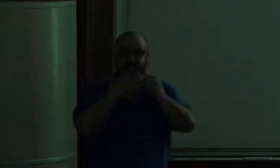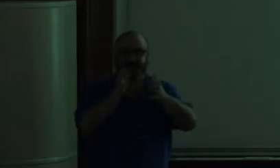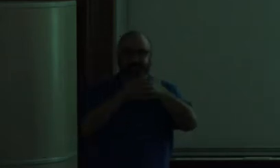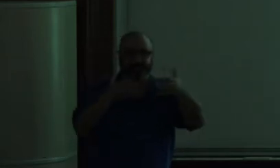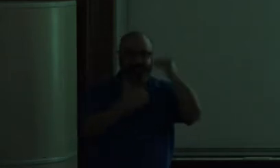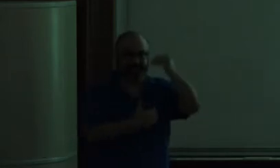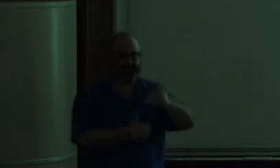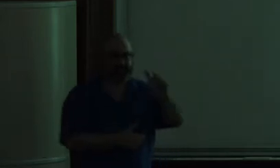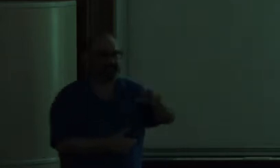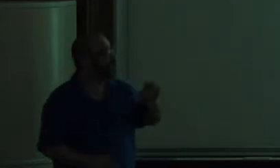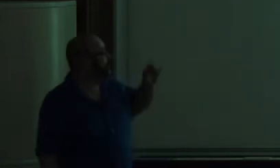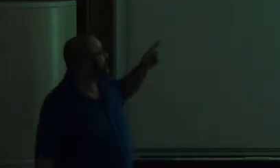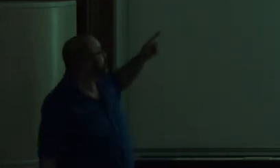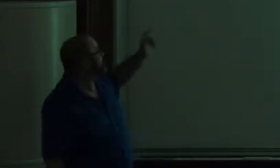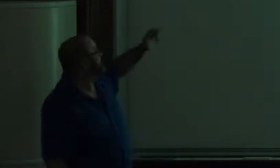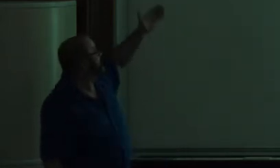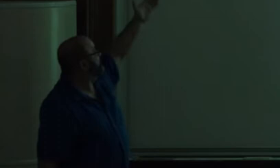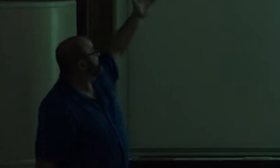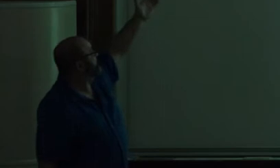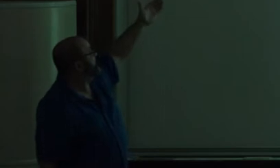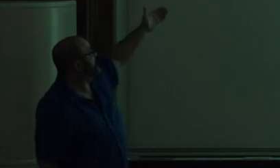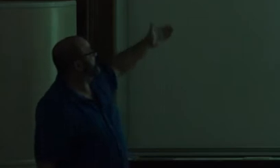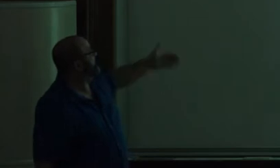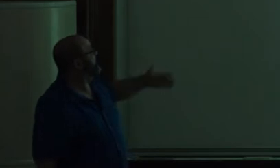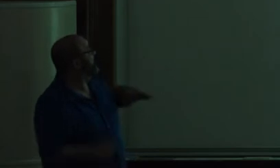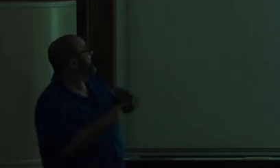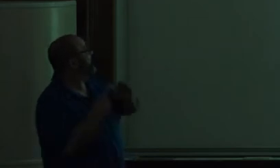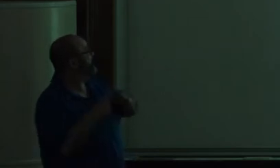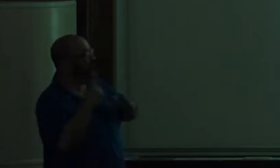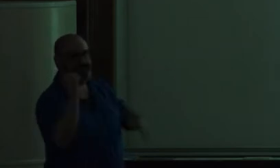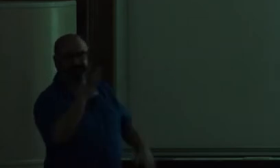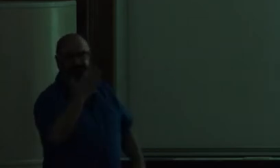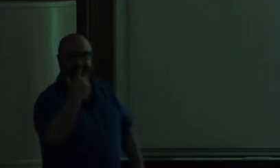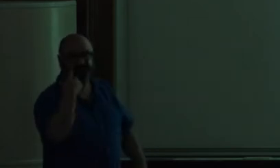bah, des petites interfaces. Ici, vous voyez iiterable, on ne le voit pas bien avec